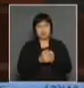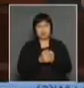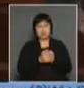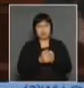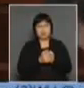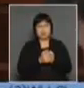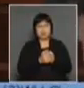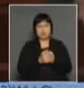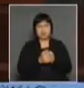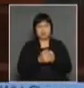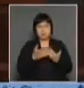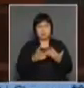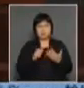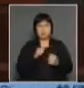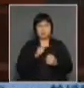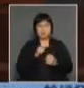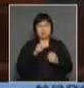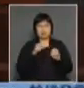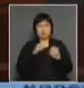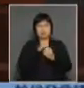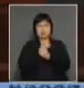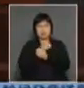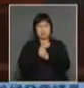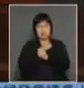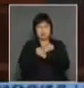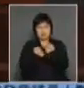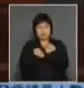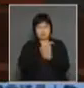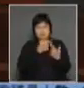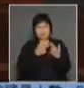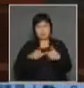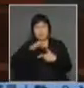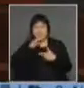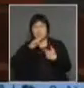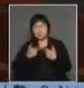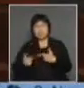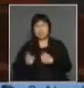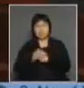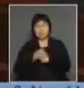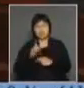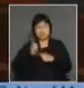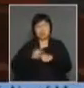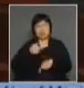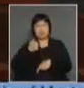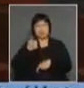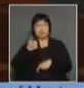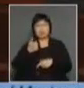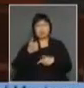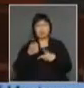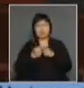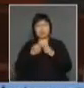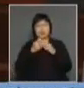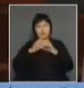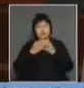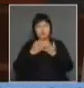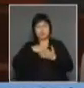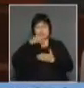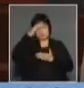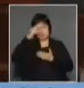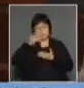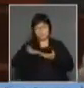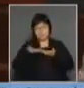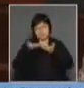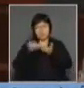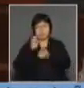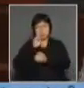休會待續議題出來呢，果然不出所料，公民黨呢又擺警察上台。好似